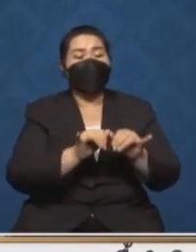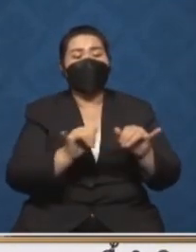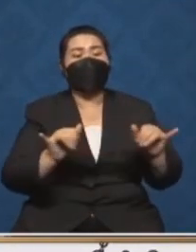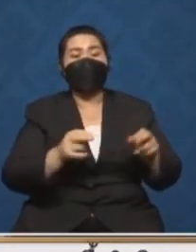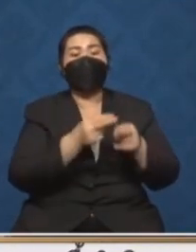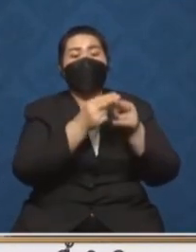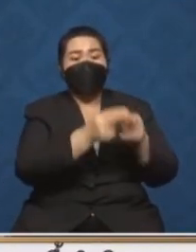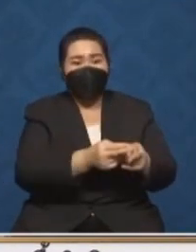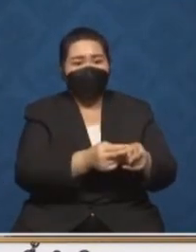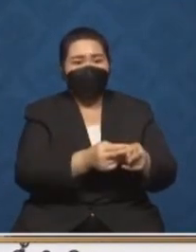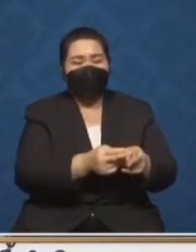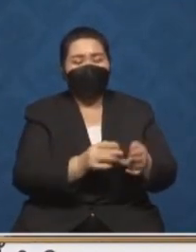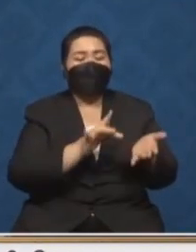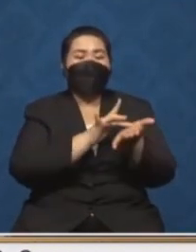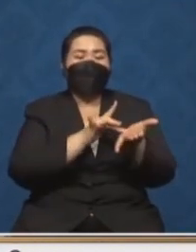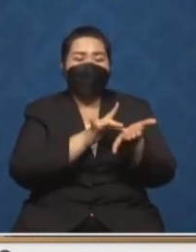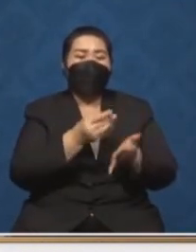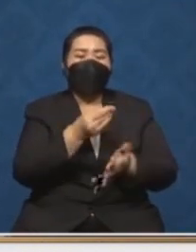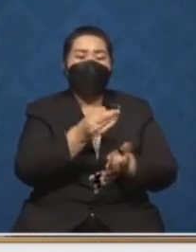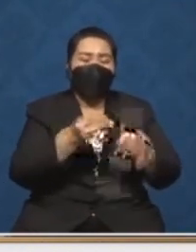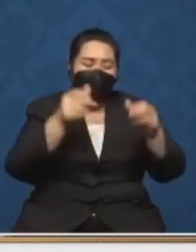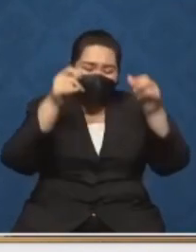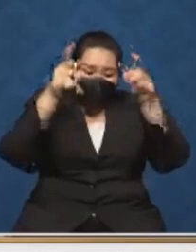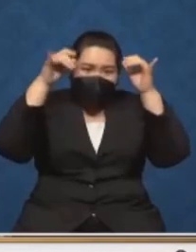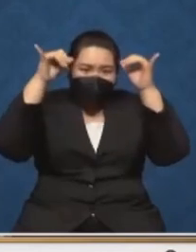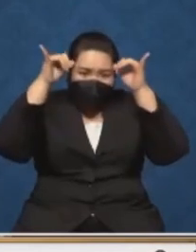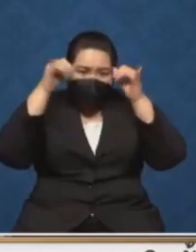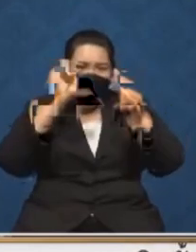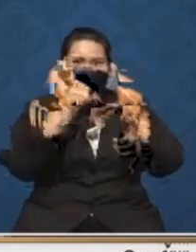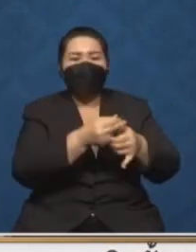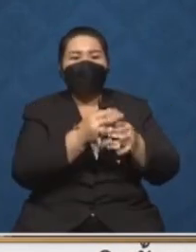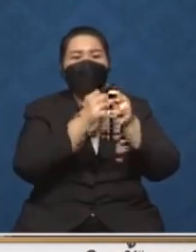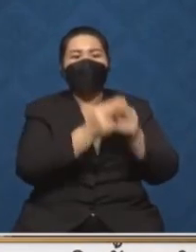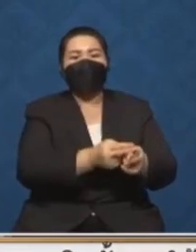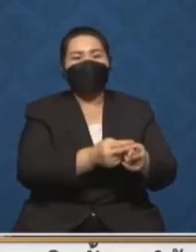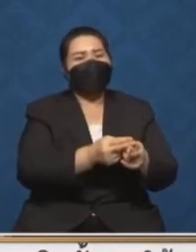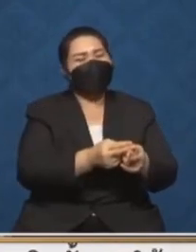ามกรรมกินยาเขียว ที่ตามีตามเกิด